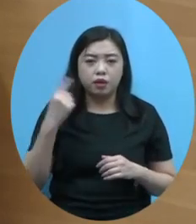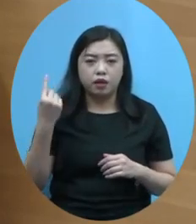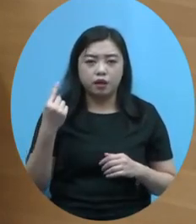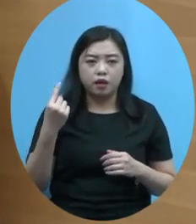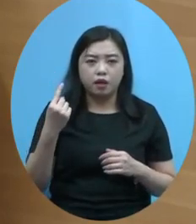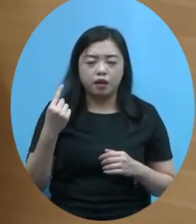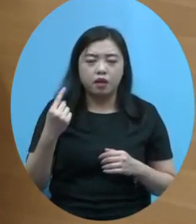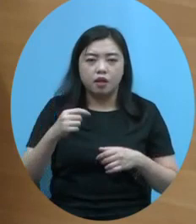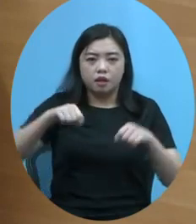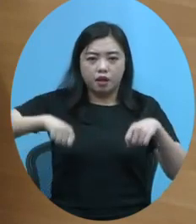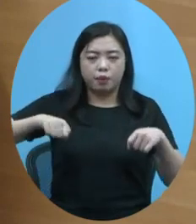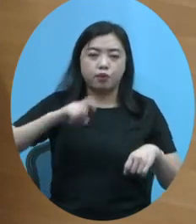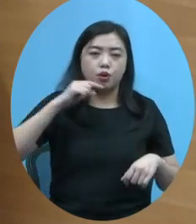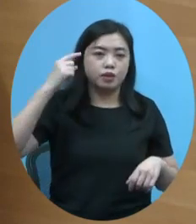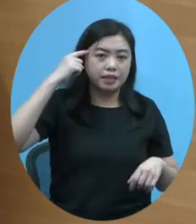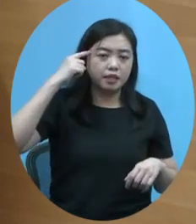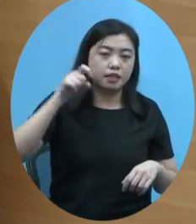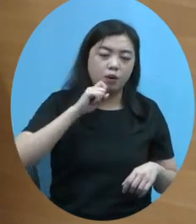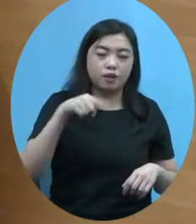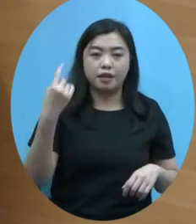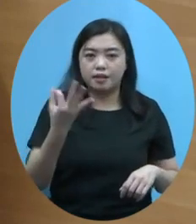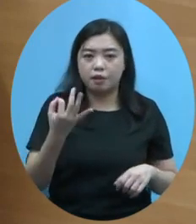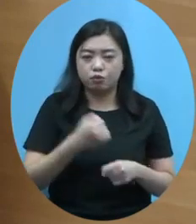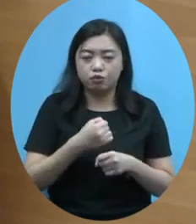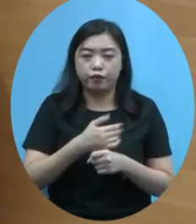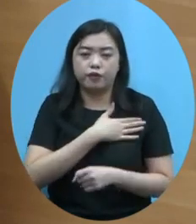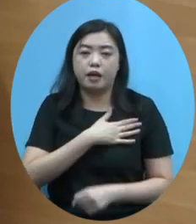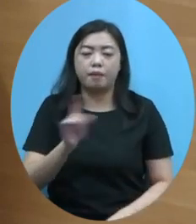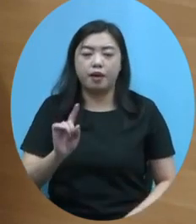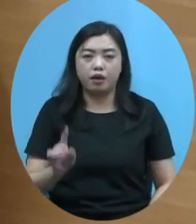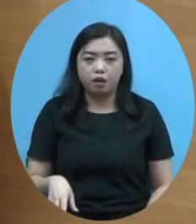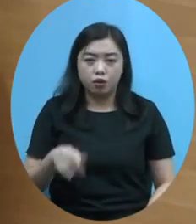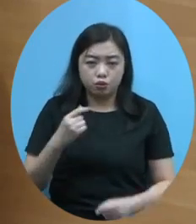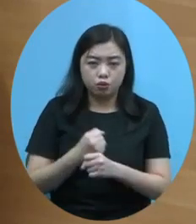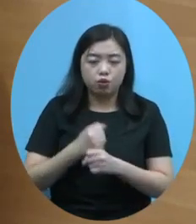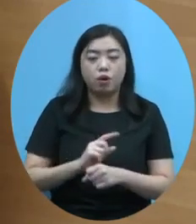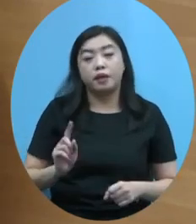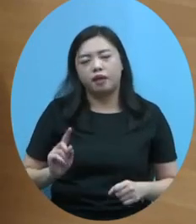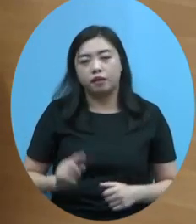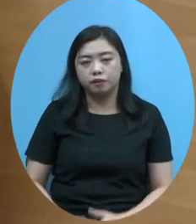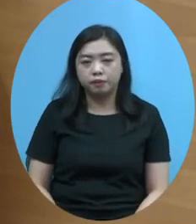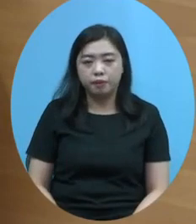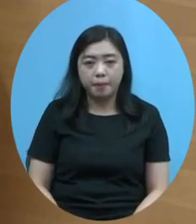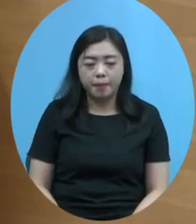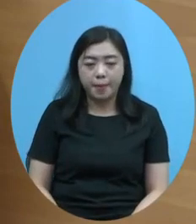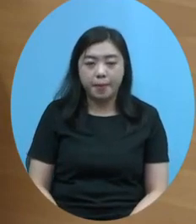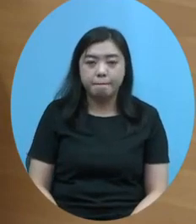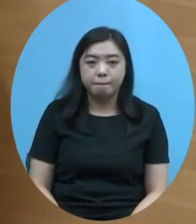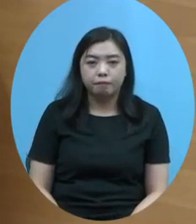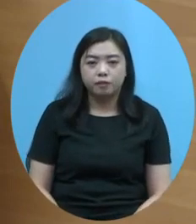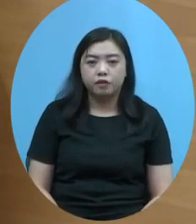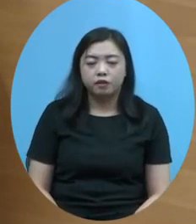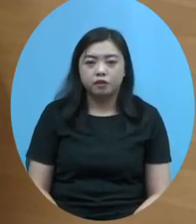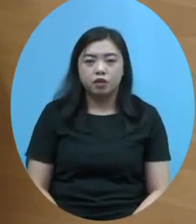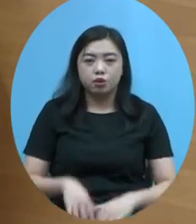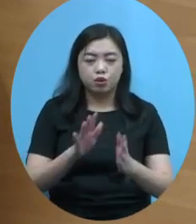嗰度想知嗰三個工人係負責啲咩工作嘅咧？佢嗰、那個即係大約全個地